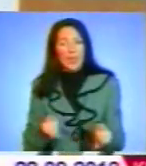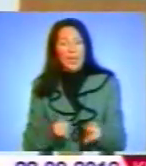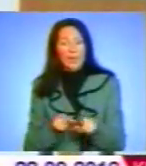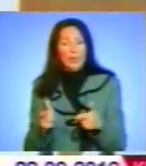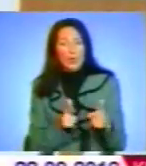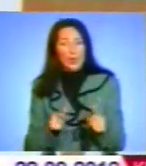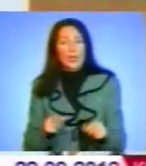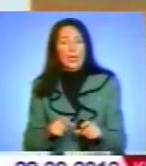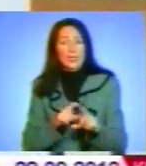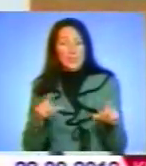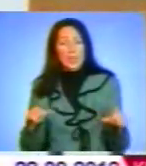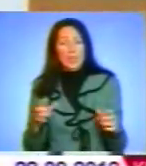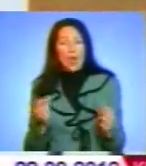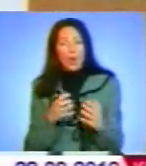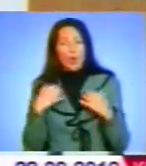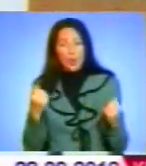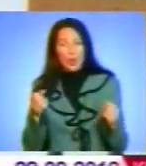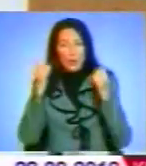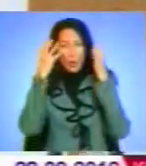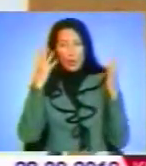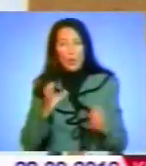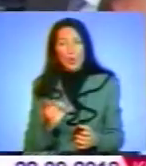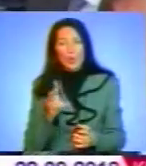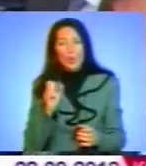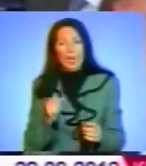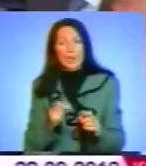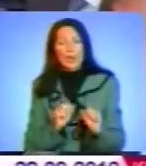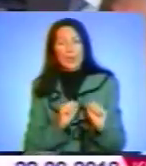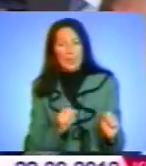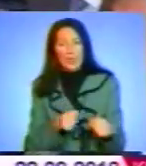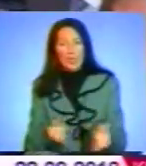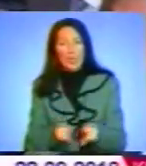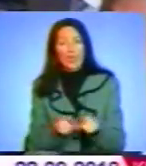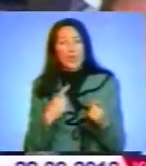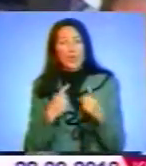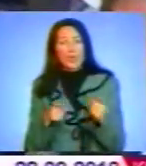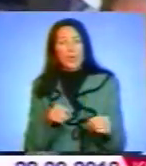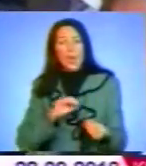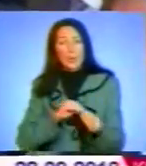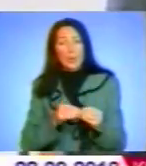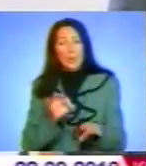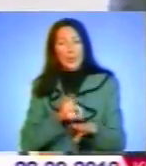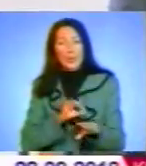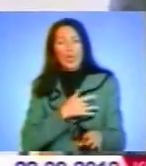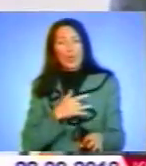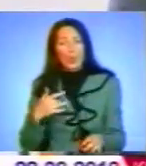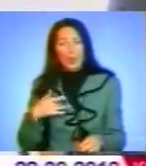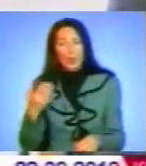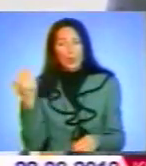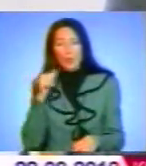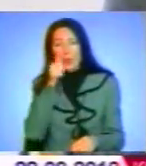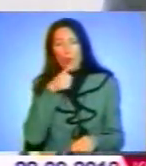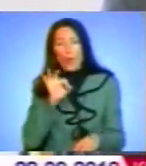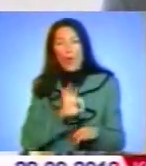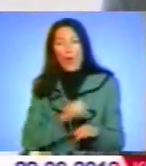охорони здоров'я, культури та соціального захисту. Також обговорювали проблему захворюваності на туберкульоз. Минулого року